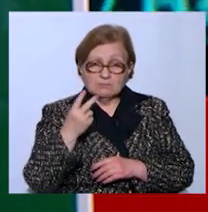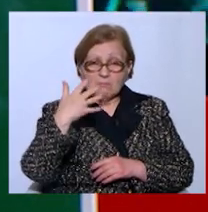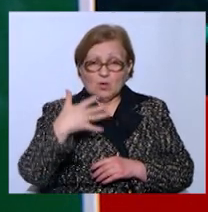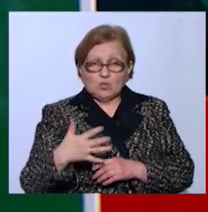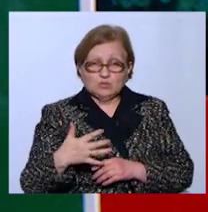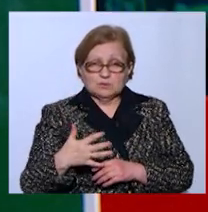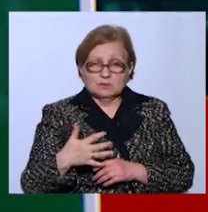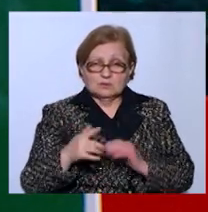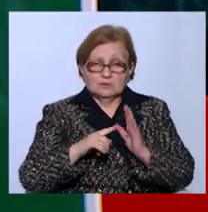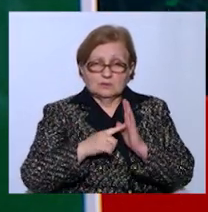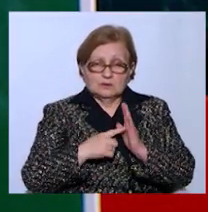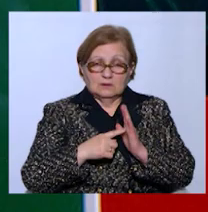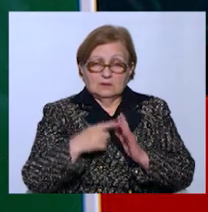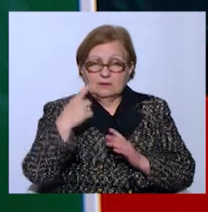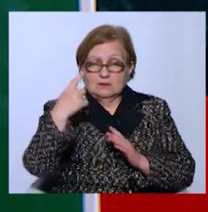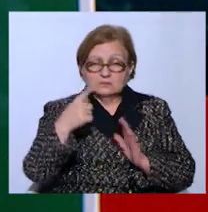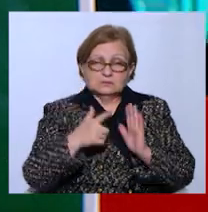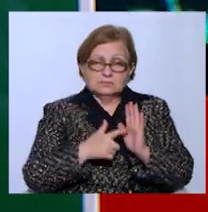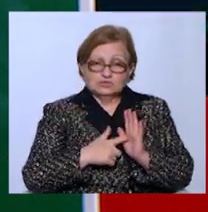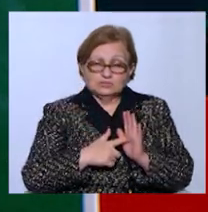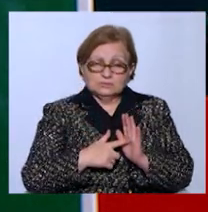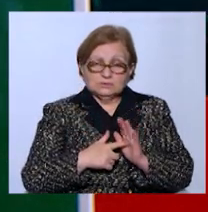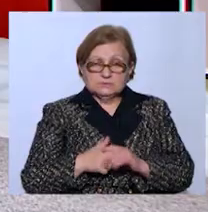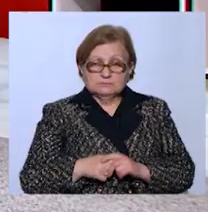მეხუთედი გამრავლებული 1 მეშვიდეზე.